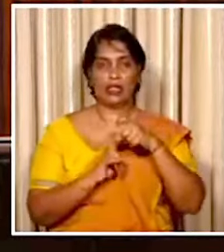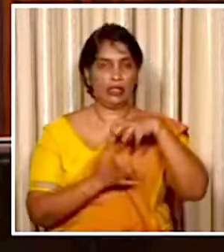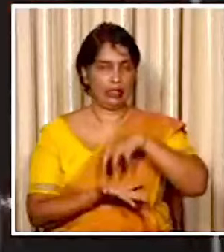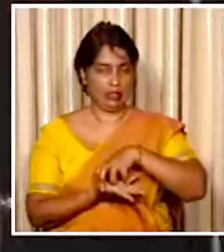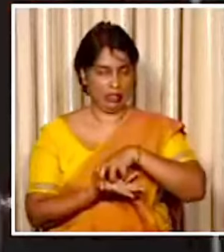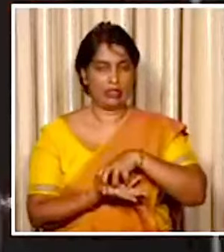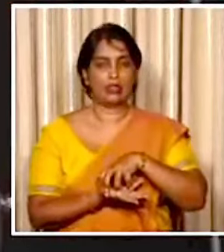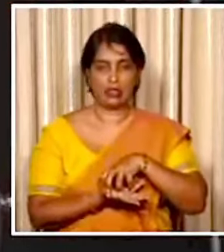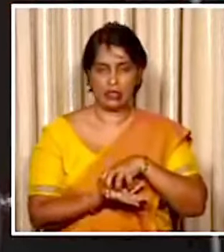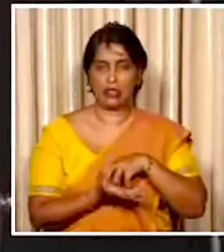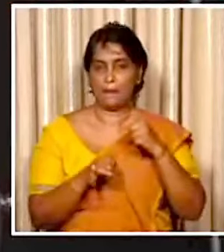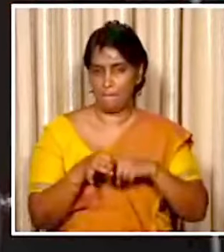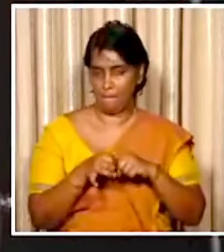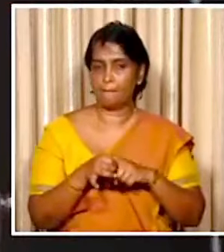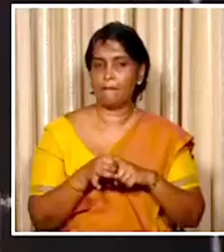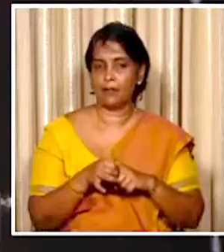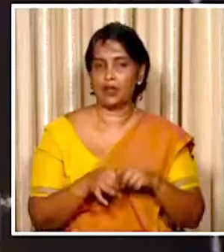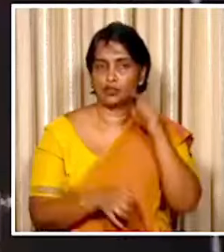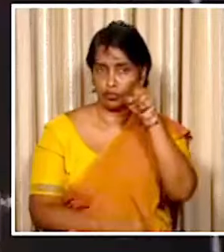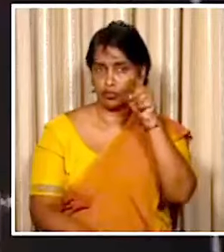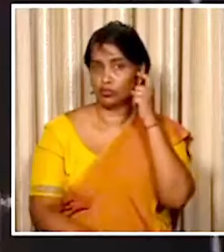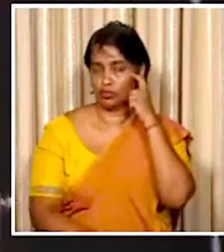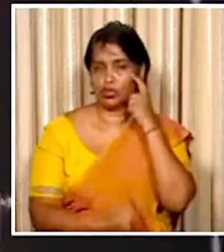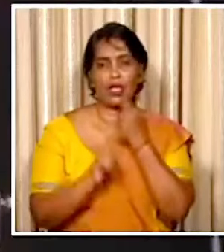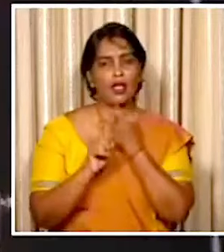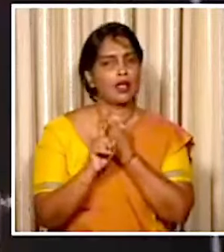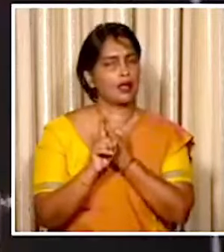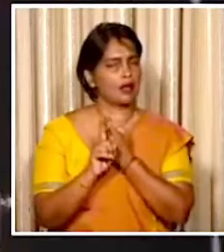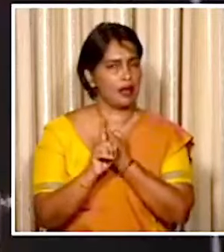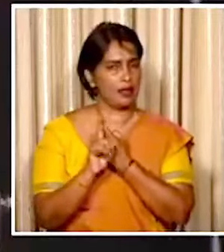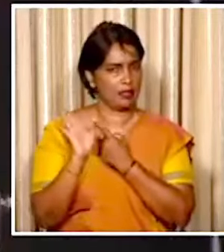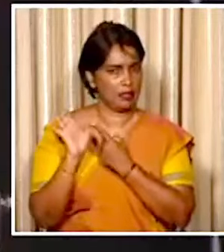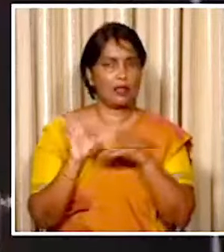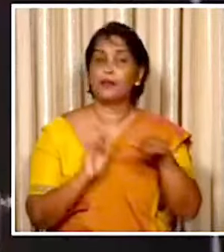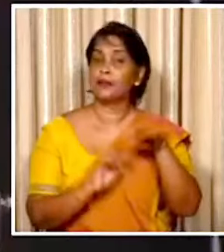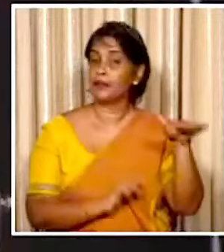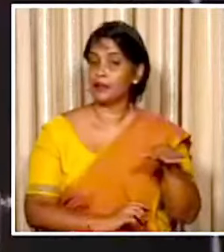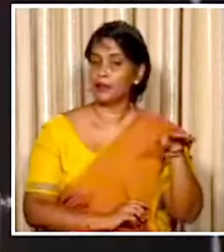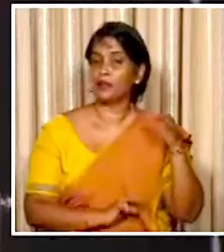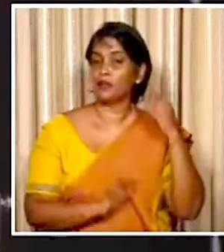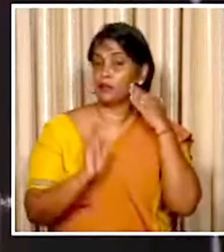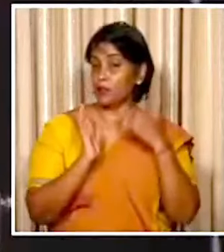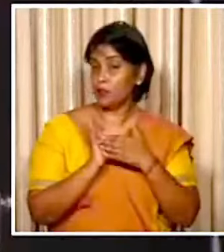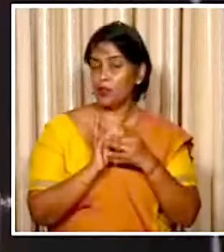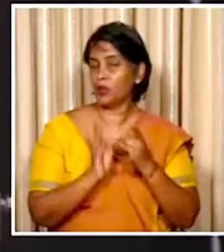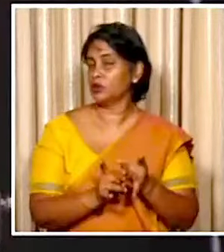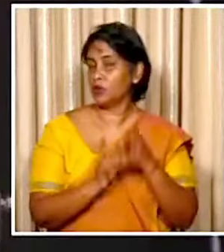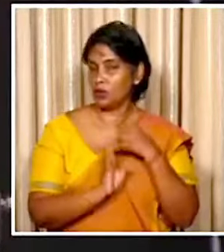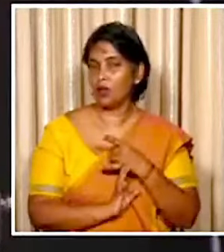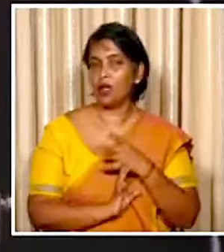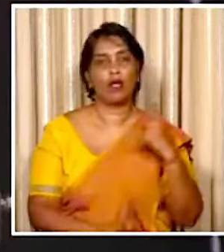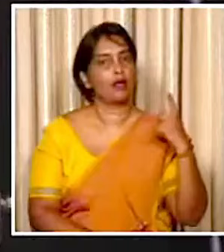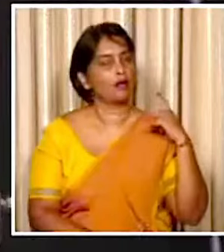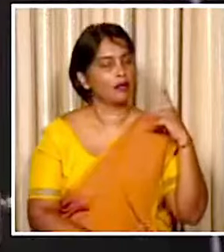වෙච්ච ප්‍රශ්නයක්. ඔබතුමා දන්නවා කරන්දෙනිය ප්‍රදේශයේ තියෙන තත්ත්වය මත